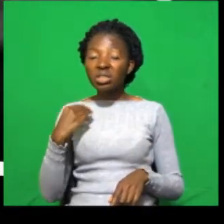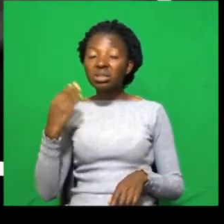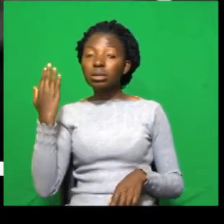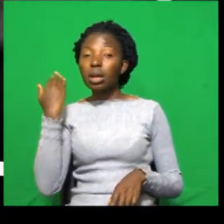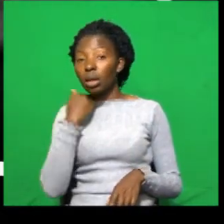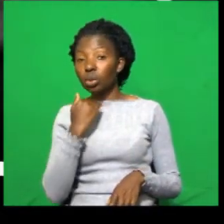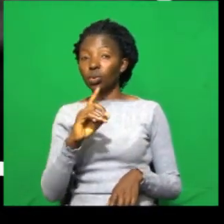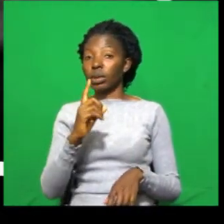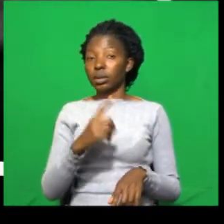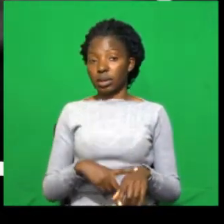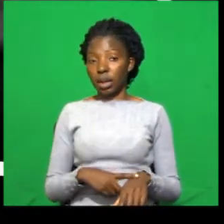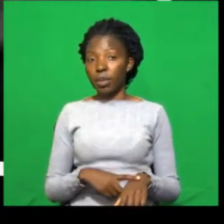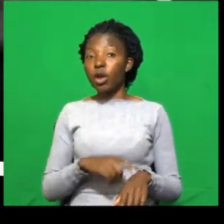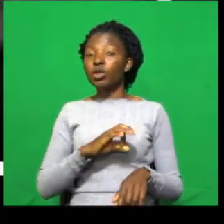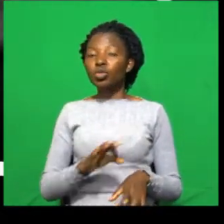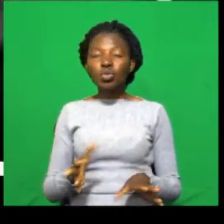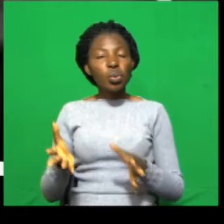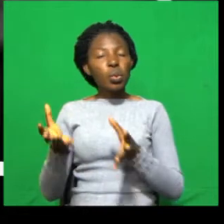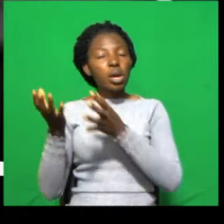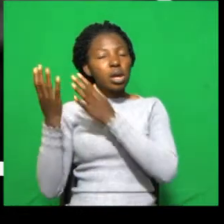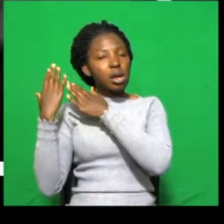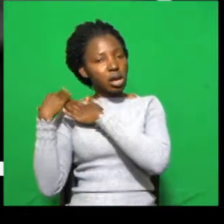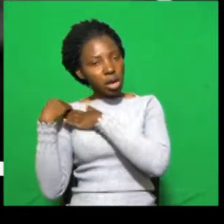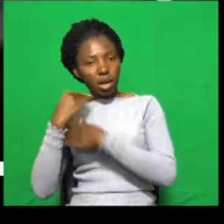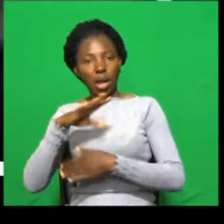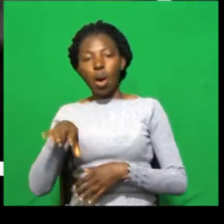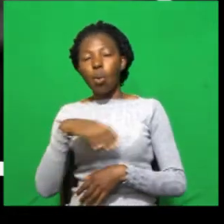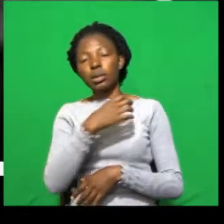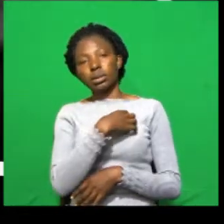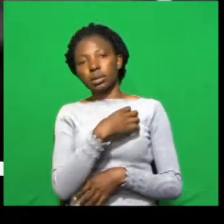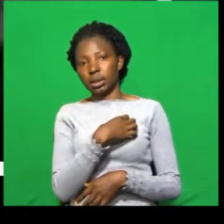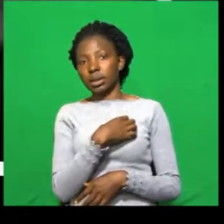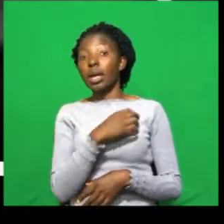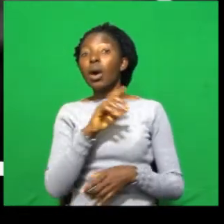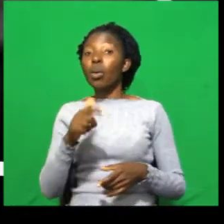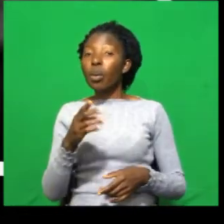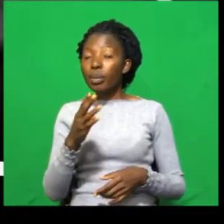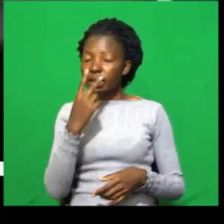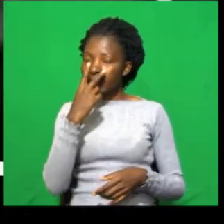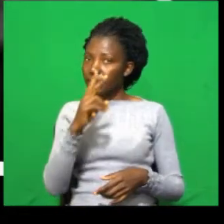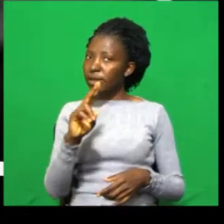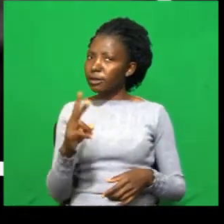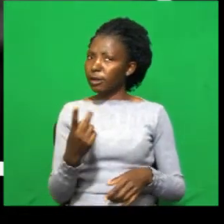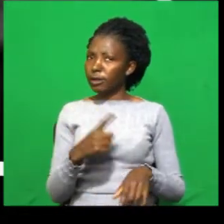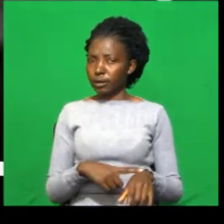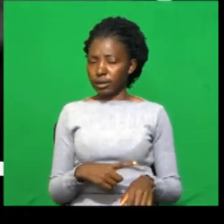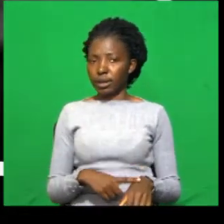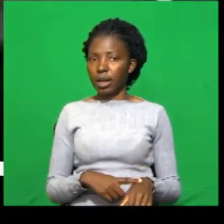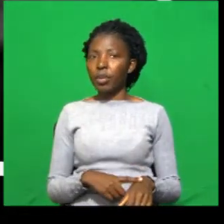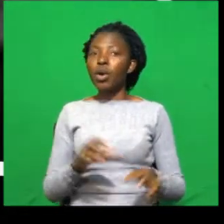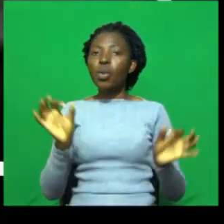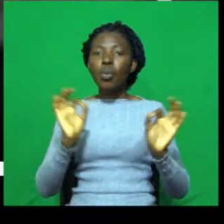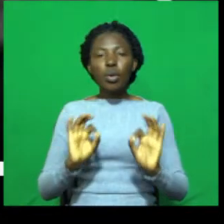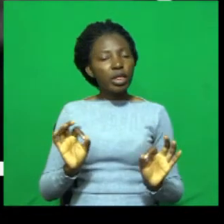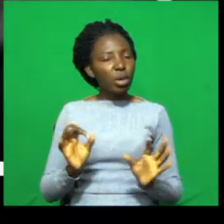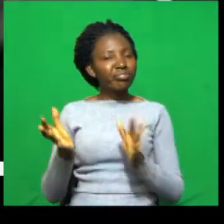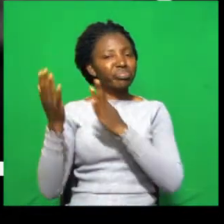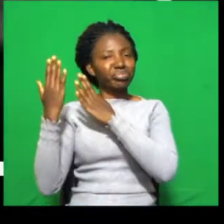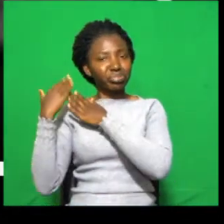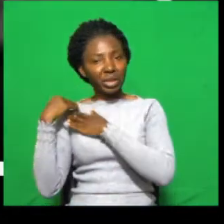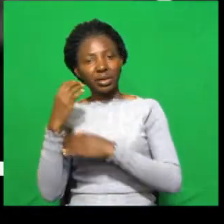chete kuti atakure zvivi zvavanhu vazhinji, uchazoonekwa rwechipiri asingatakure